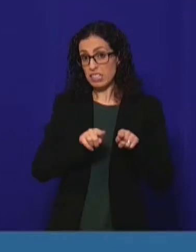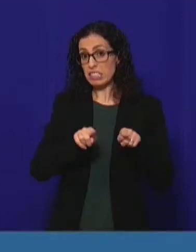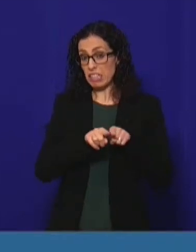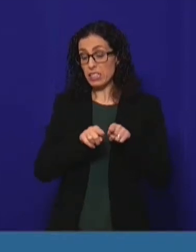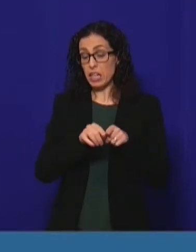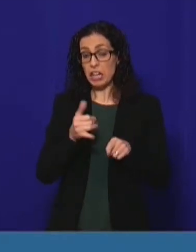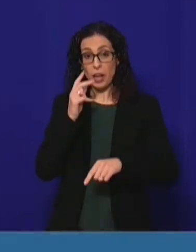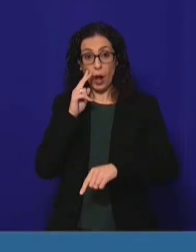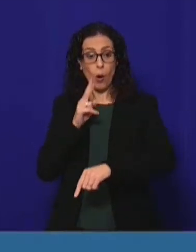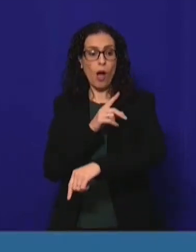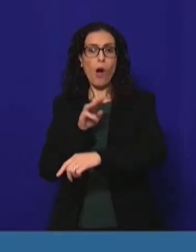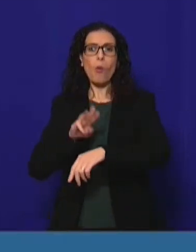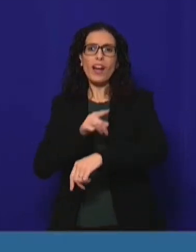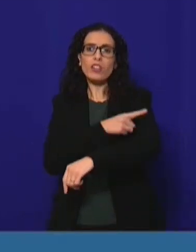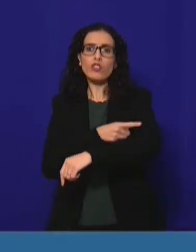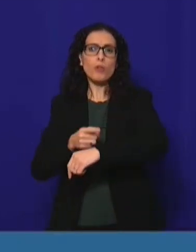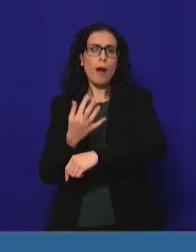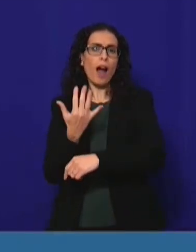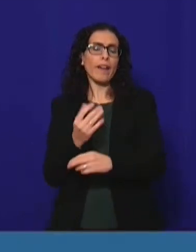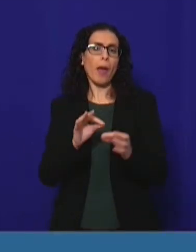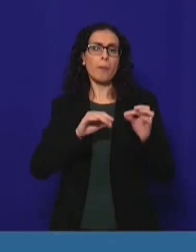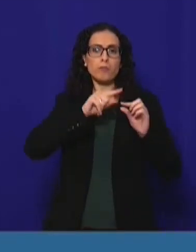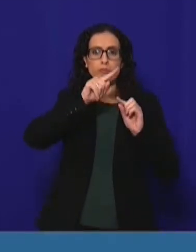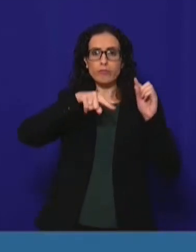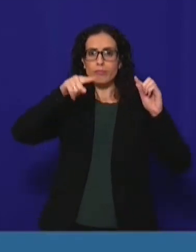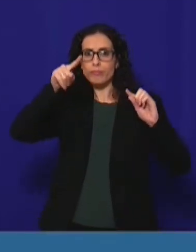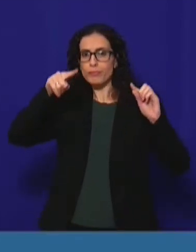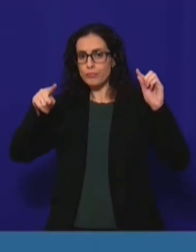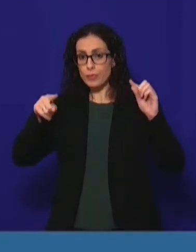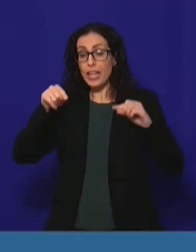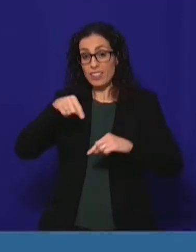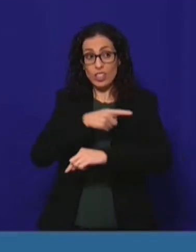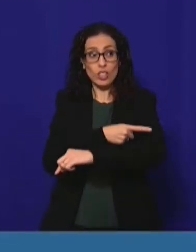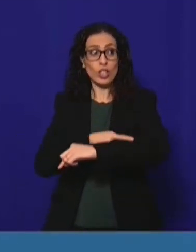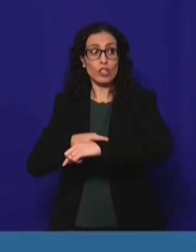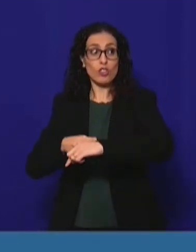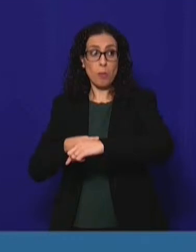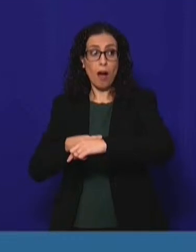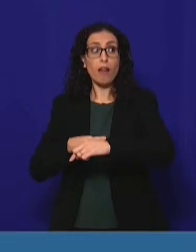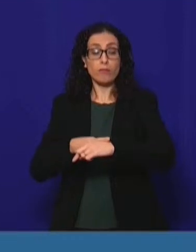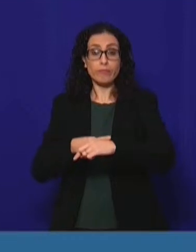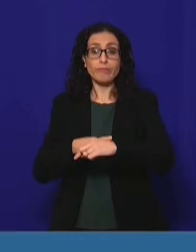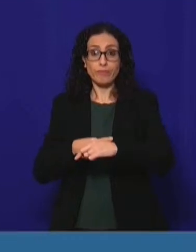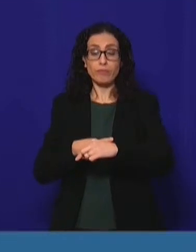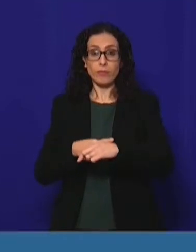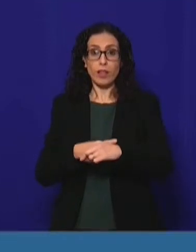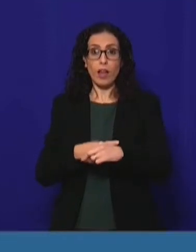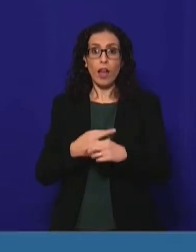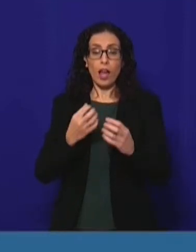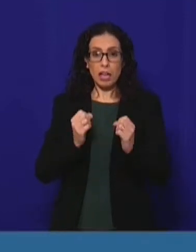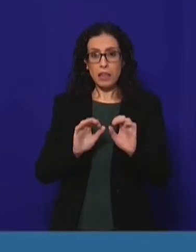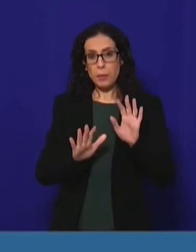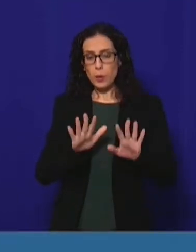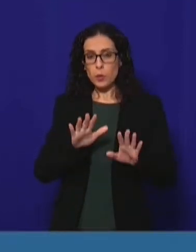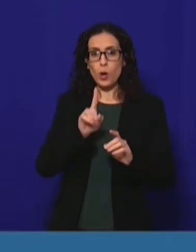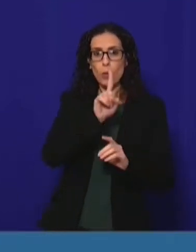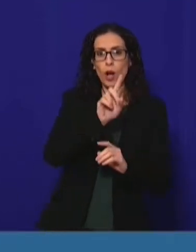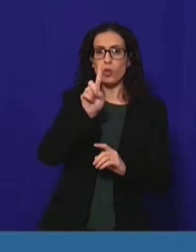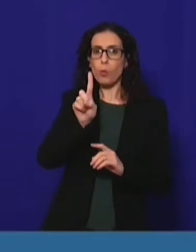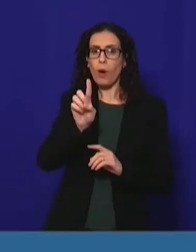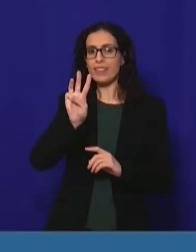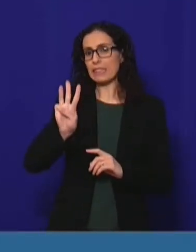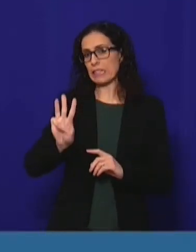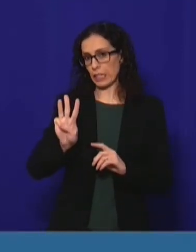moving average, din naraw li bħalissa din l-aħħar ġimgħa kellna moving average ta' 113